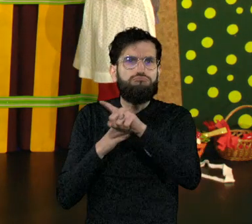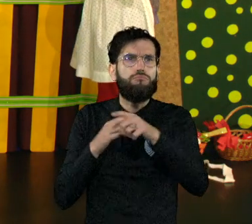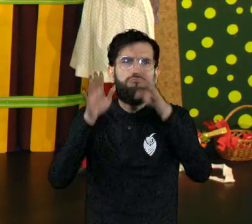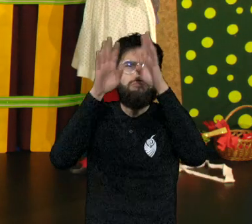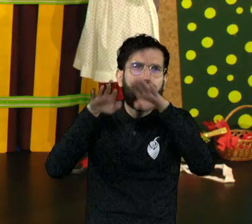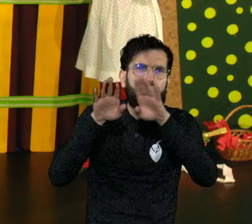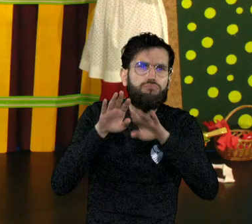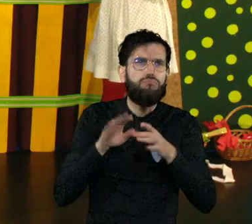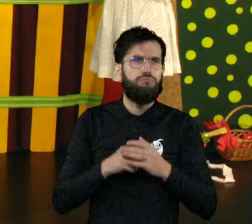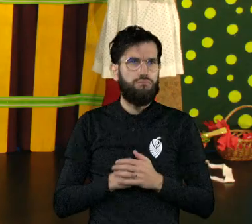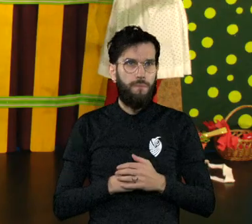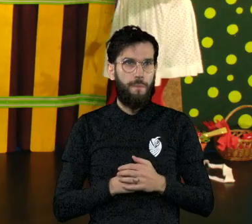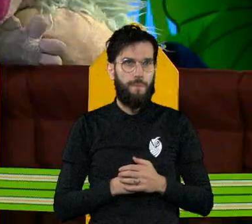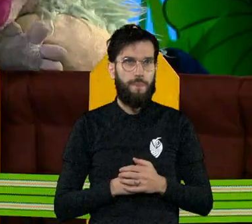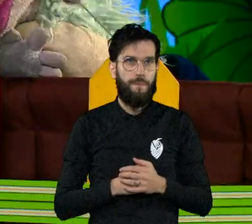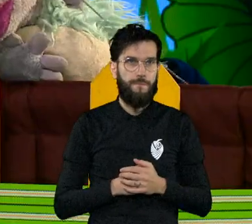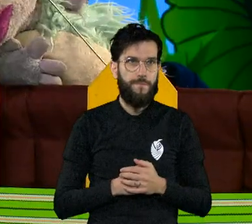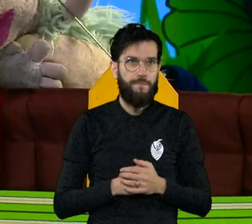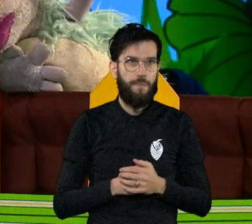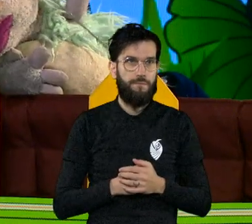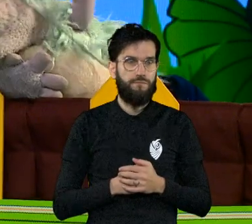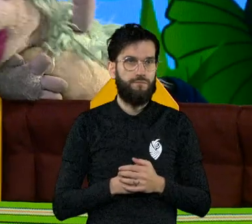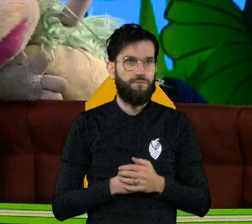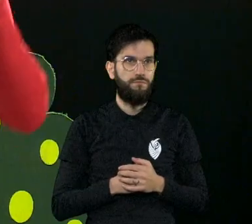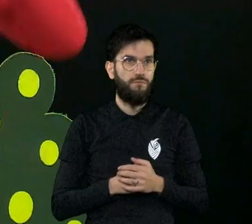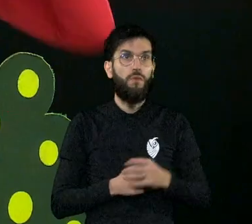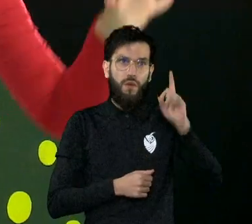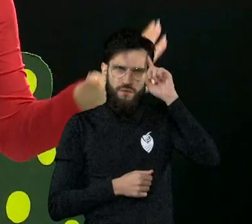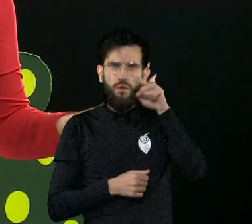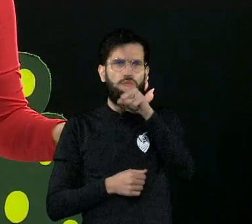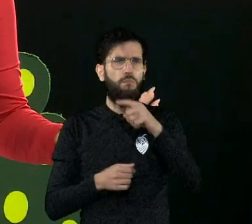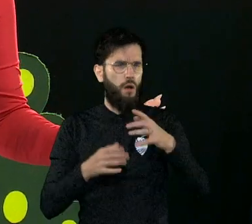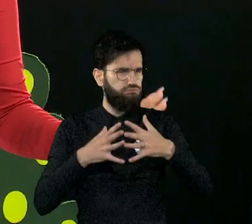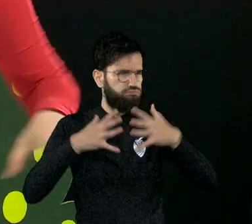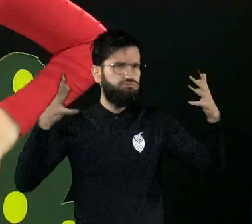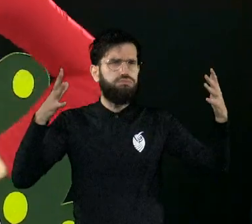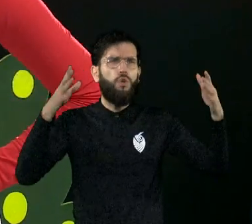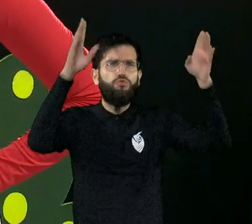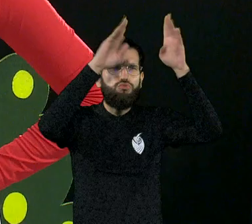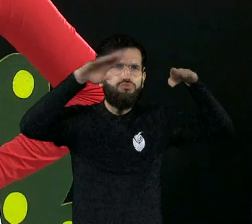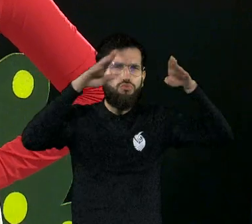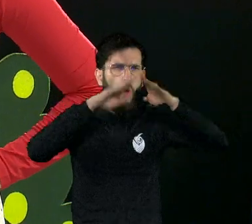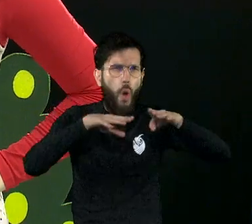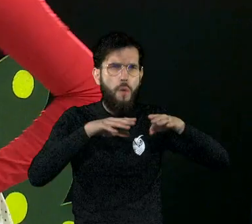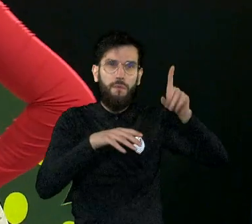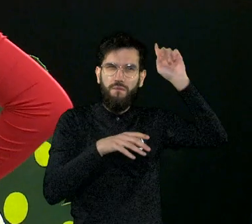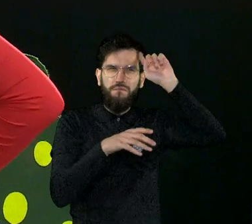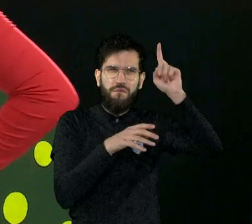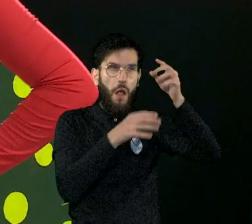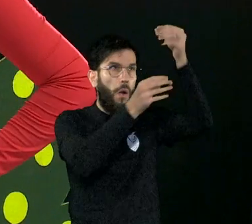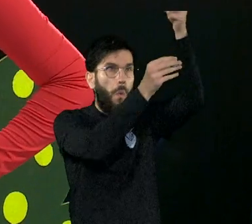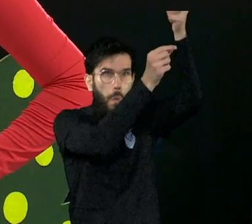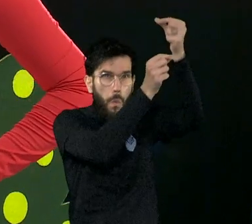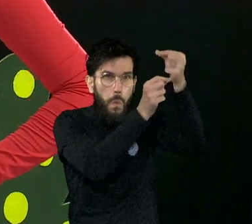poznáte džunglu? No, ja viem, že sú tam také obrovské stromy, z ktorých visia také špagáty, ktoré sa